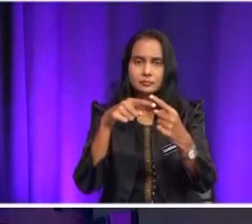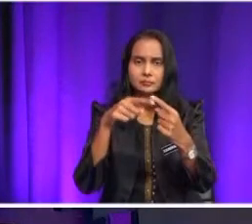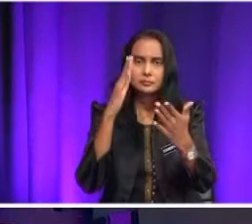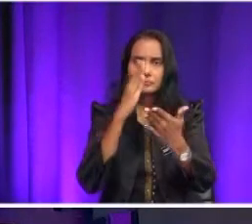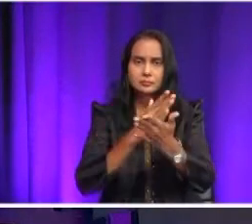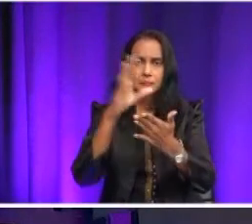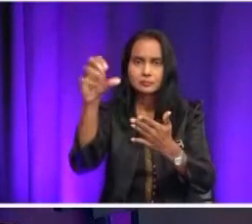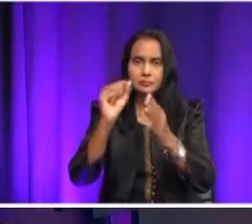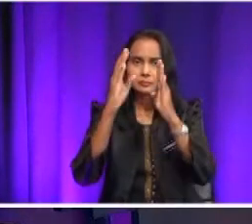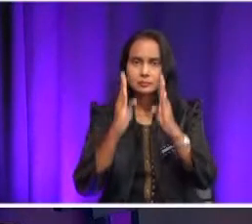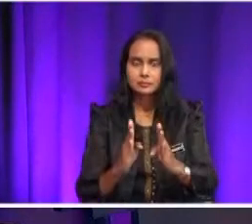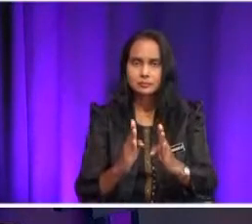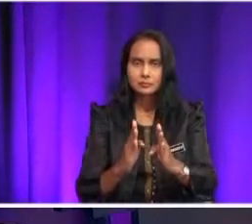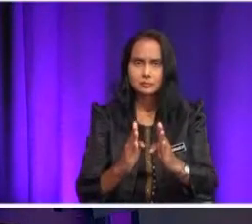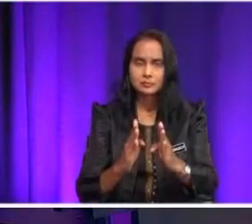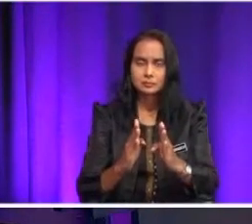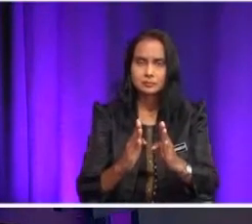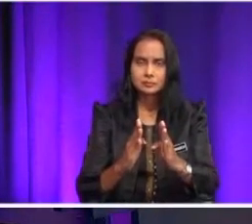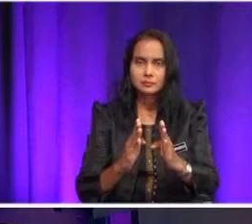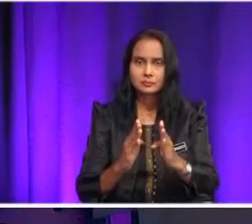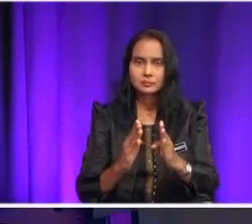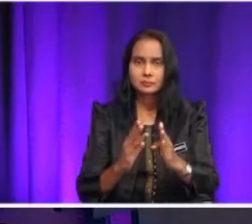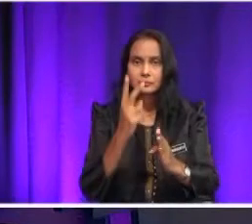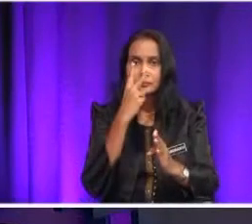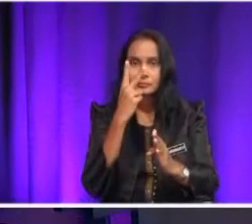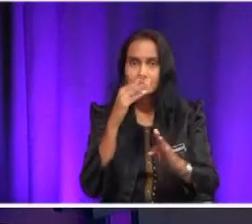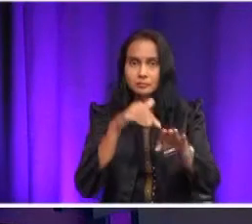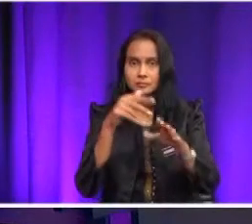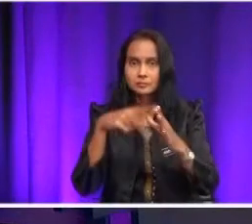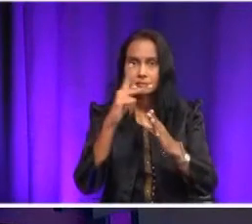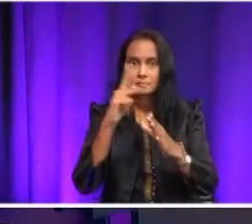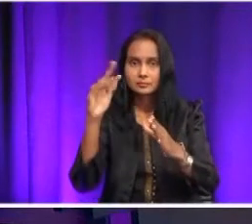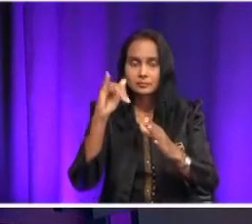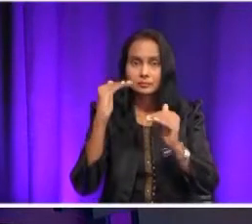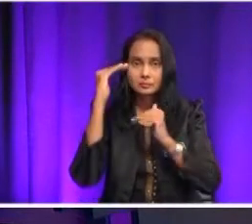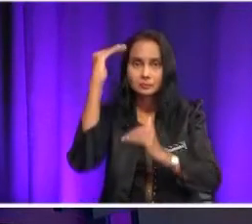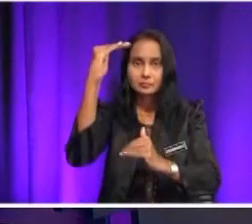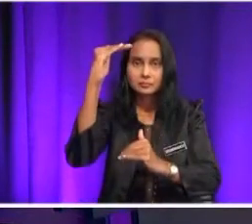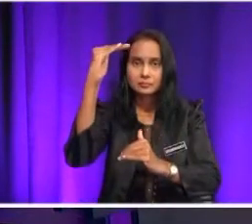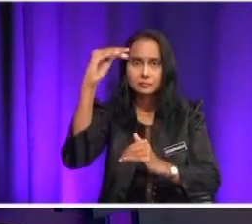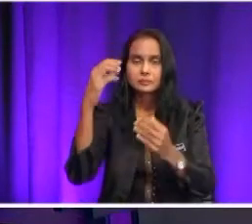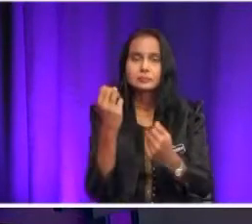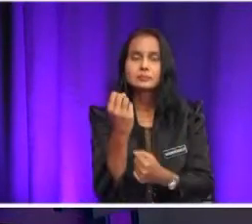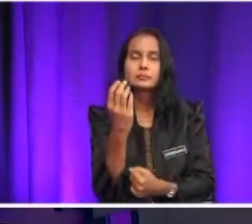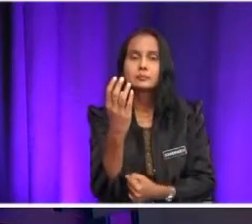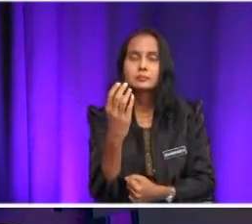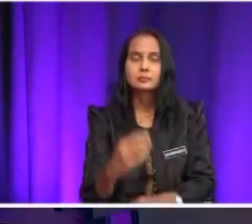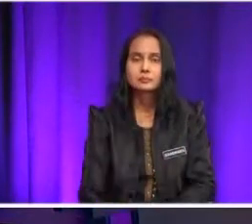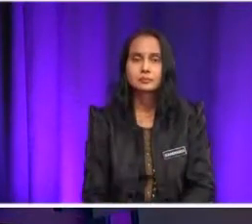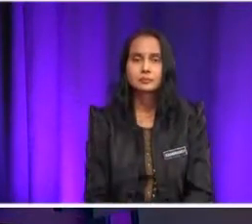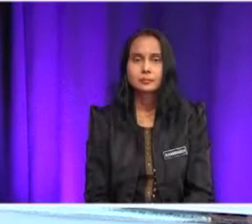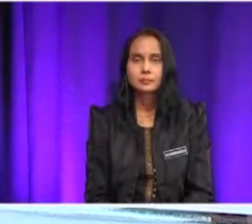kita tengok pada keluaran yang paling maksimal berapa Kris keluaran paling